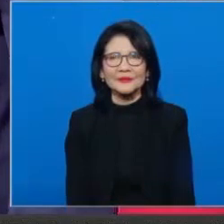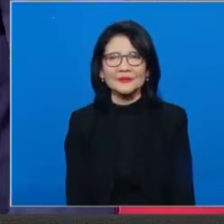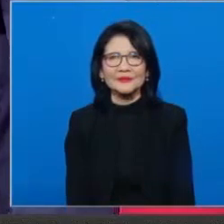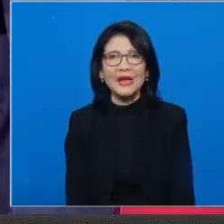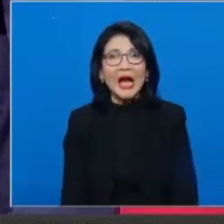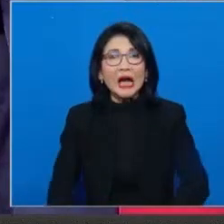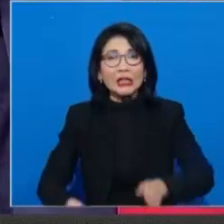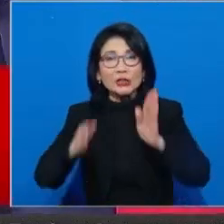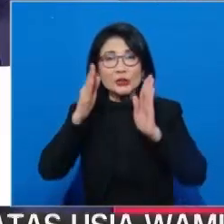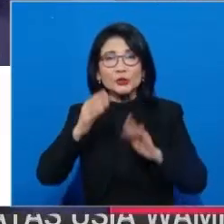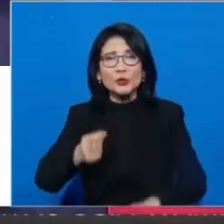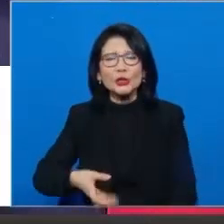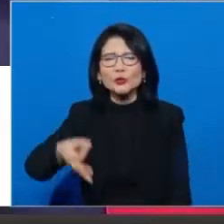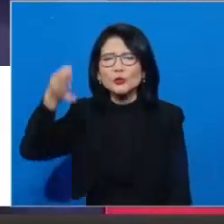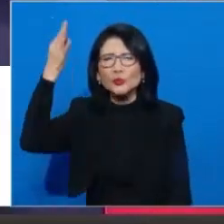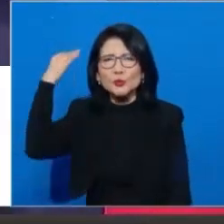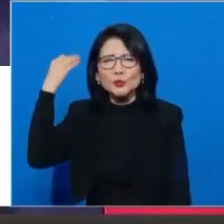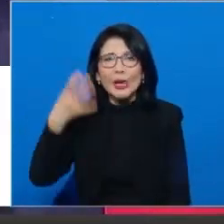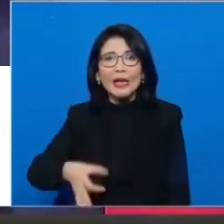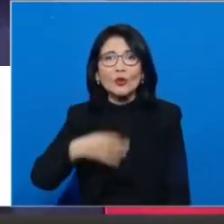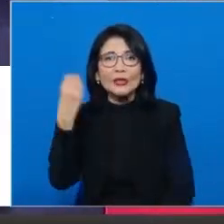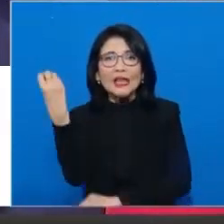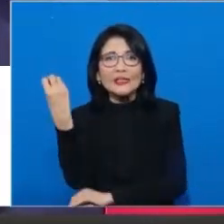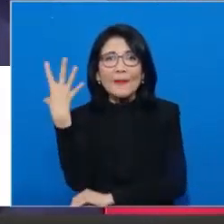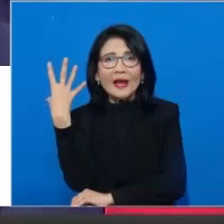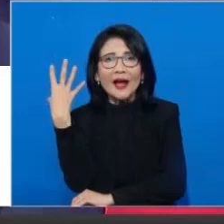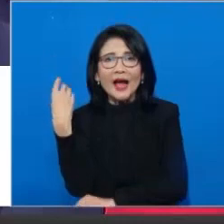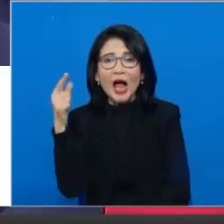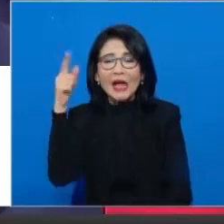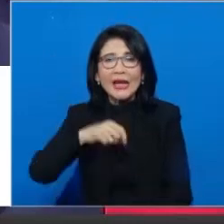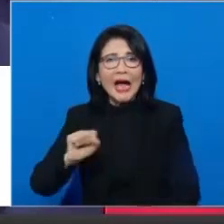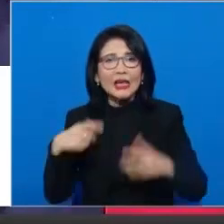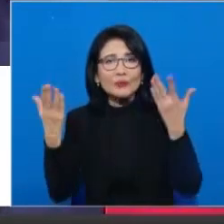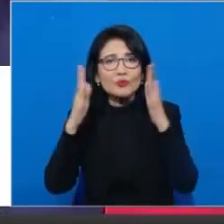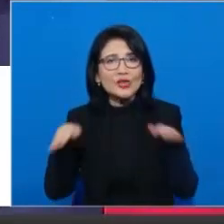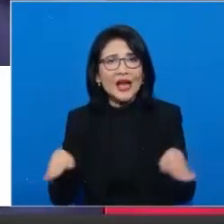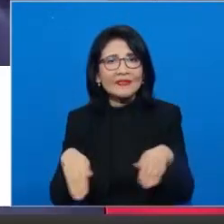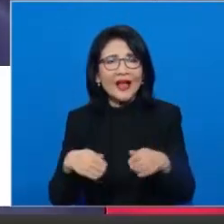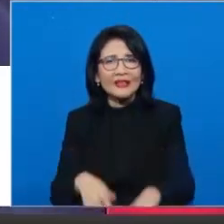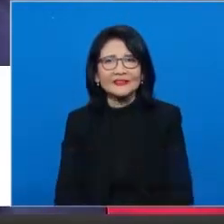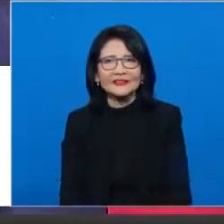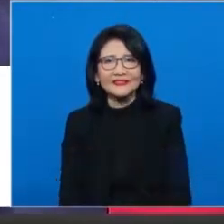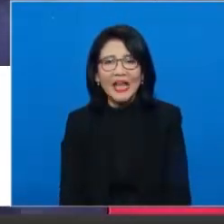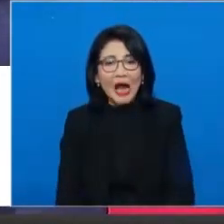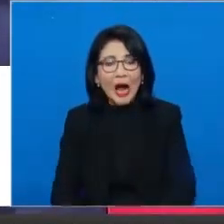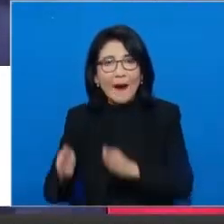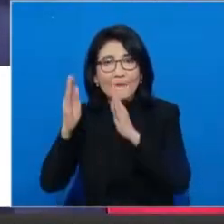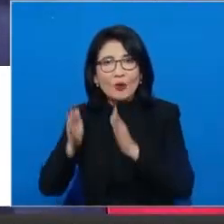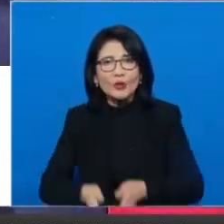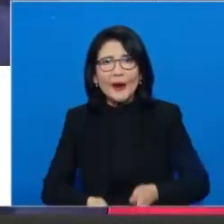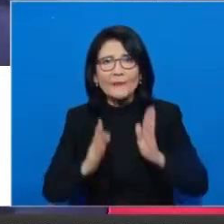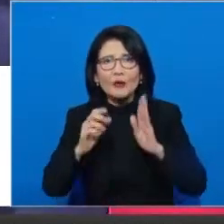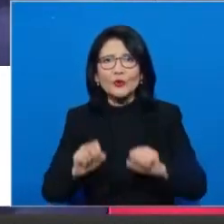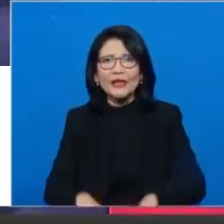Gedung Tua Lawang Sewu di Kota Semarang kembali menjadi buruan warga yang menikmati libur Natal dan Tahun Baru. Ikonik bangunan dan nilai sejarah